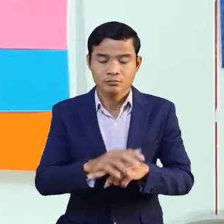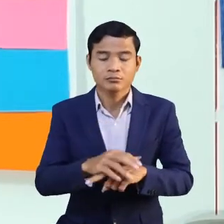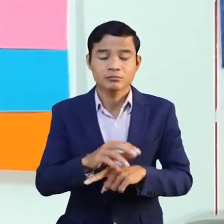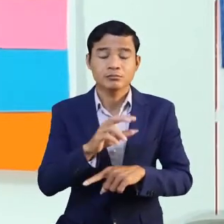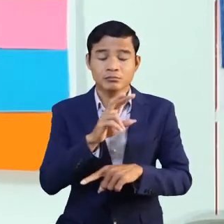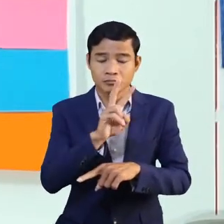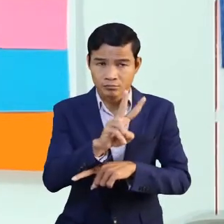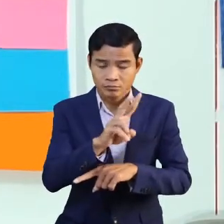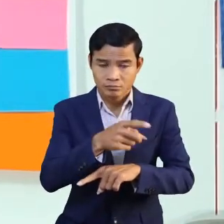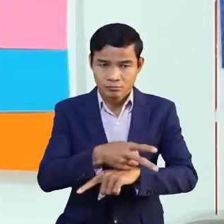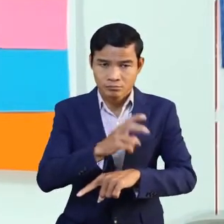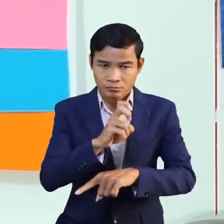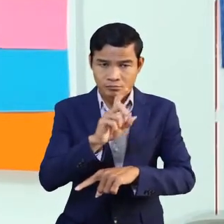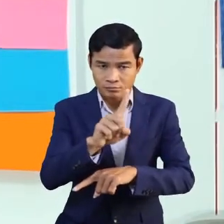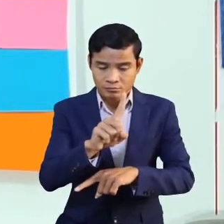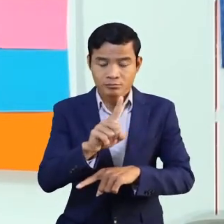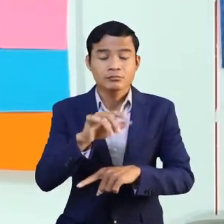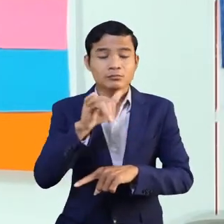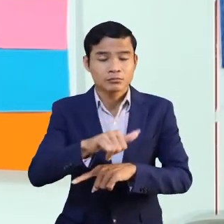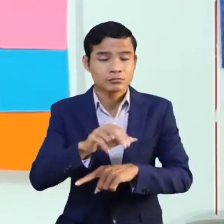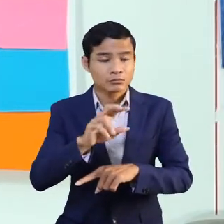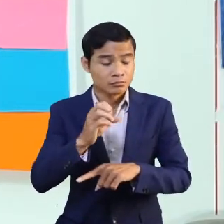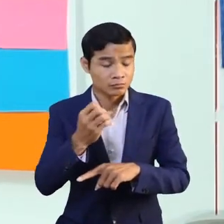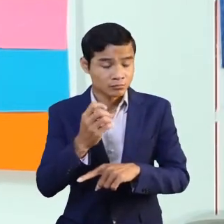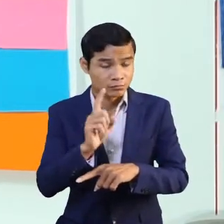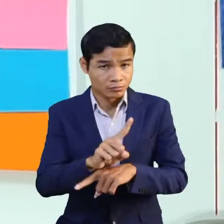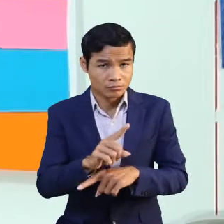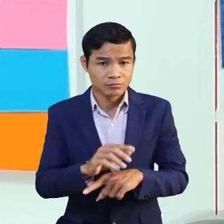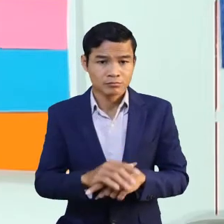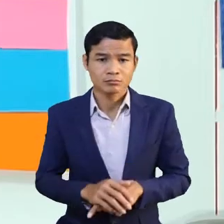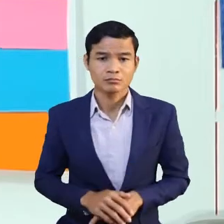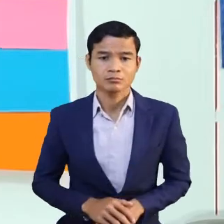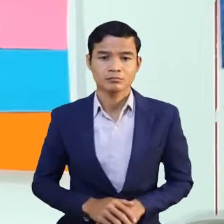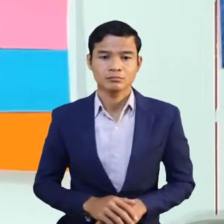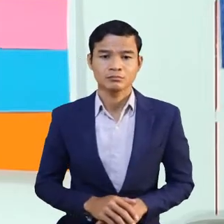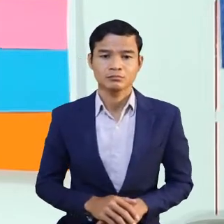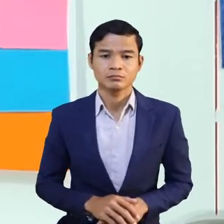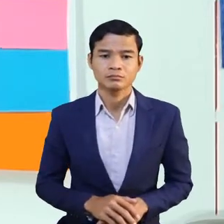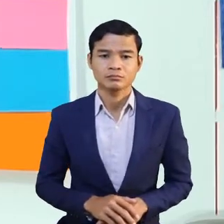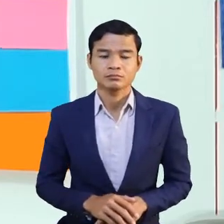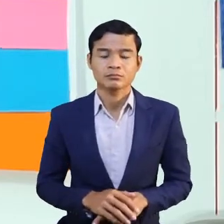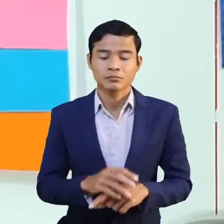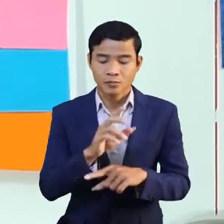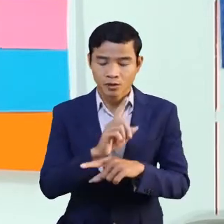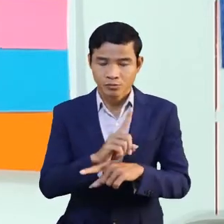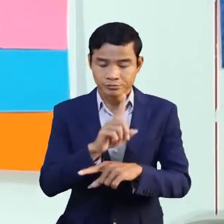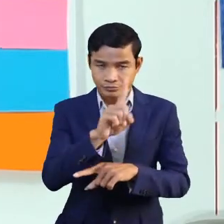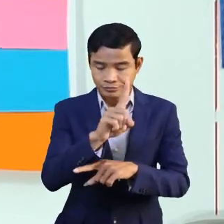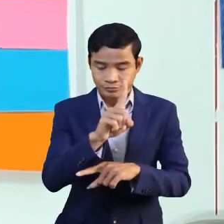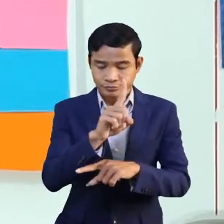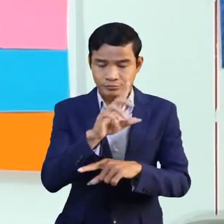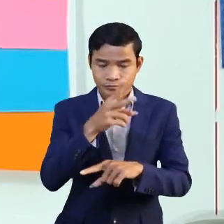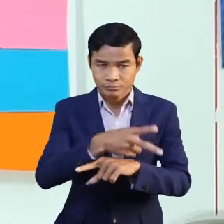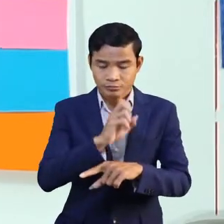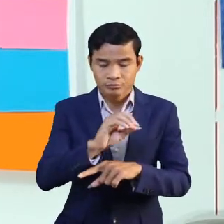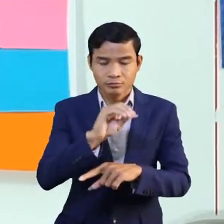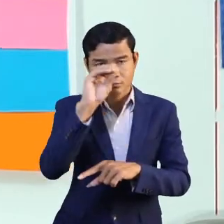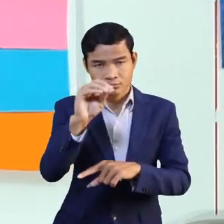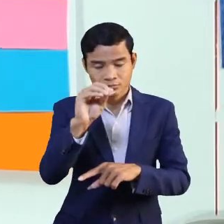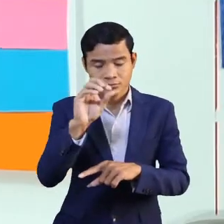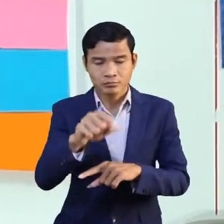អញ្ចឹង2ឲ្យគេខ្ចីអស់1នៅសល់1ណាគុនចាអញ្ចឹង1យើងខ្ចីបានតាំងនៅខាងលើនេះ